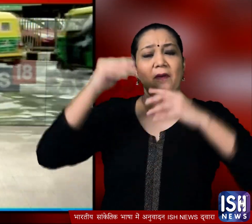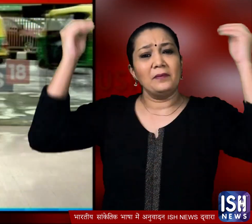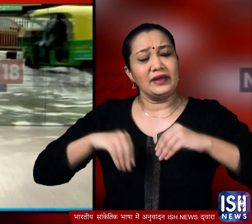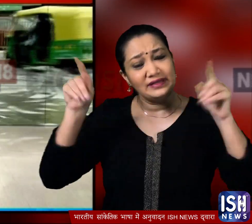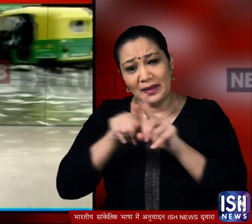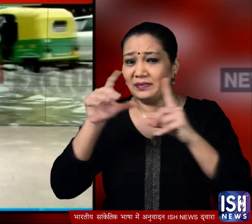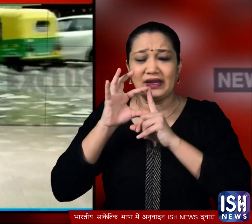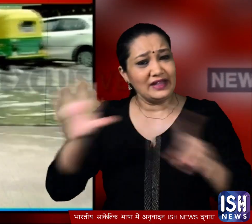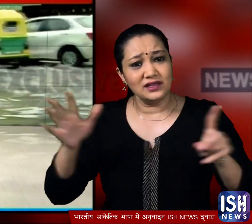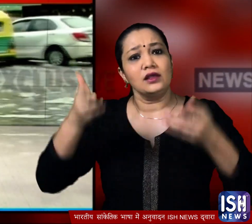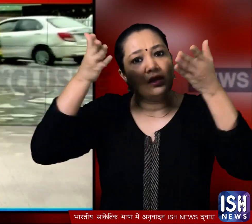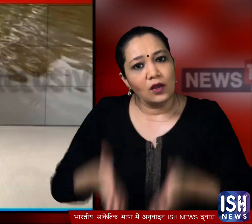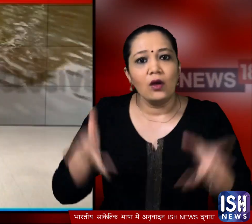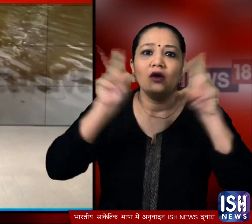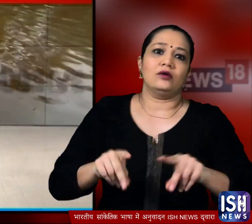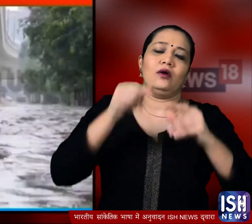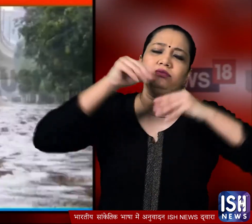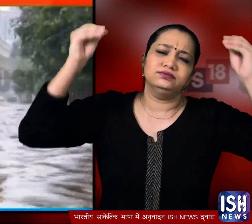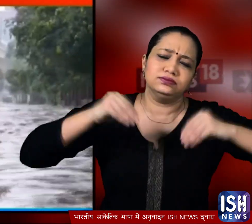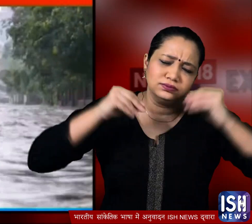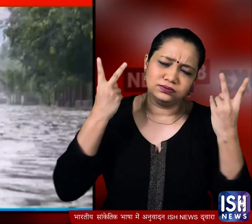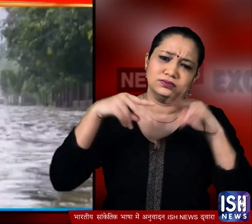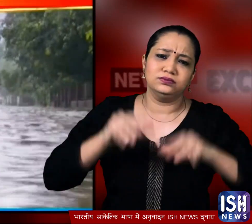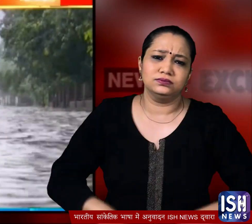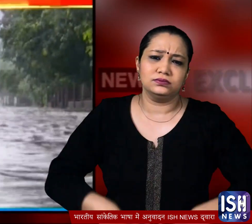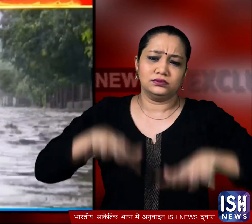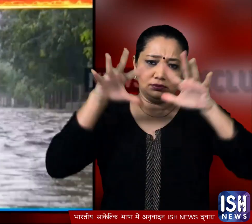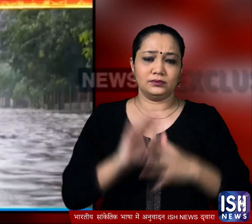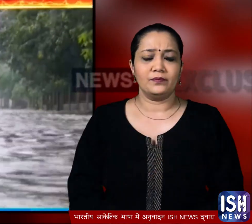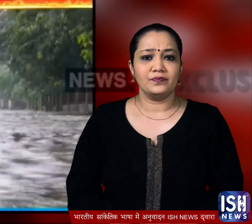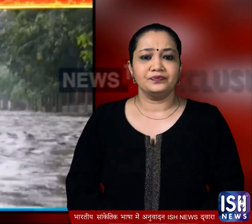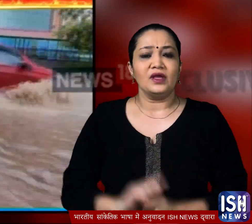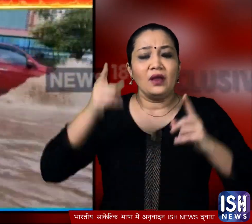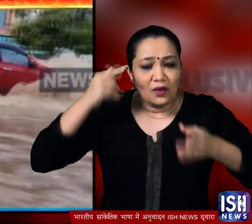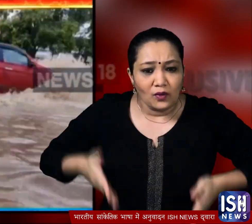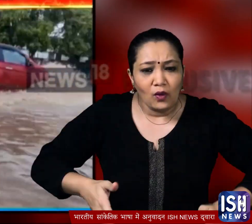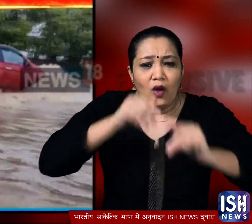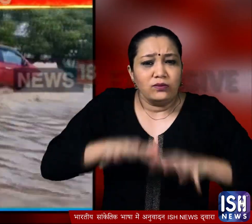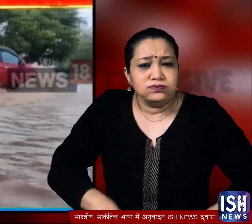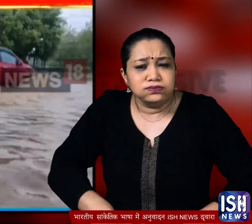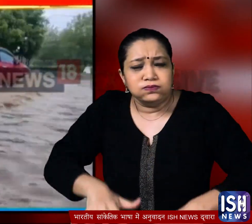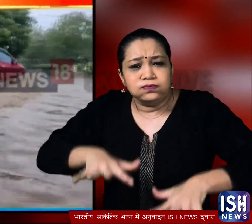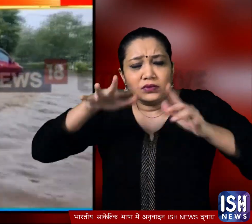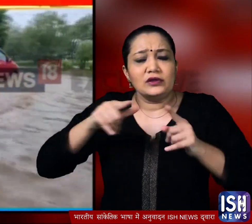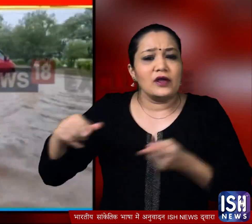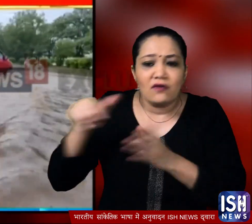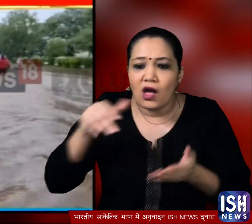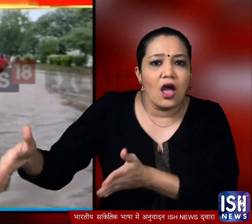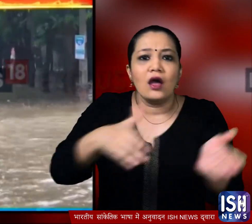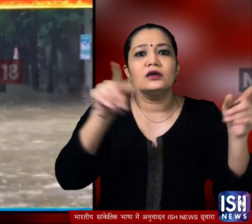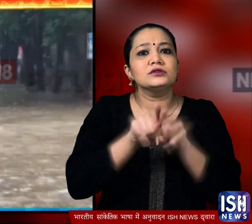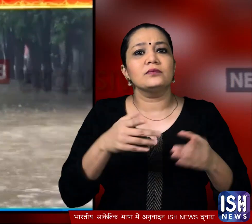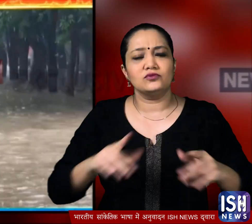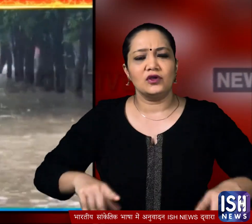चुका गुरुग्राम इस बार भी पानी पानी हो गया, क्योंकि वहां की ज्यादातर सड़कों में इतना पानी भर गया कि वो नदी जैसी दिखाई देने